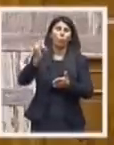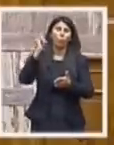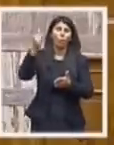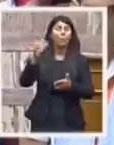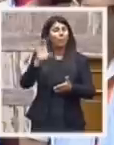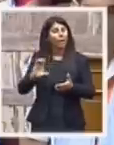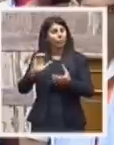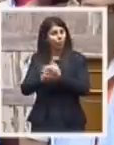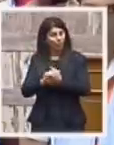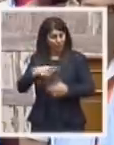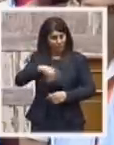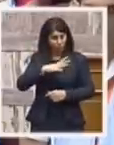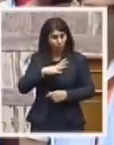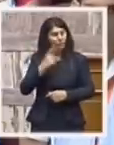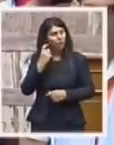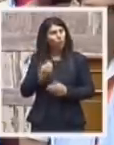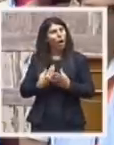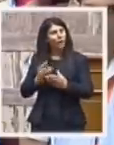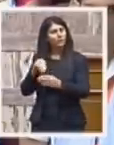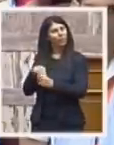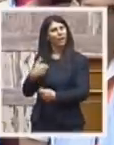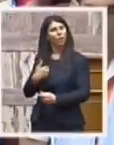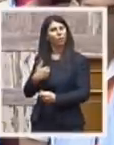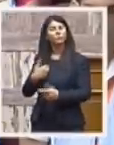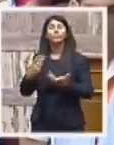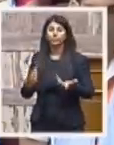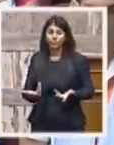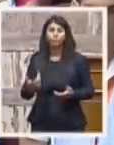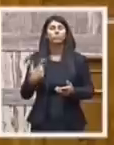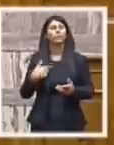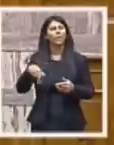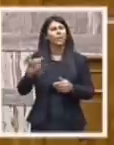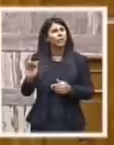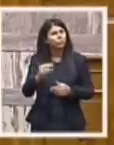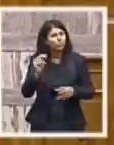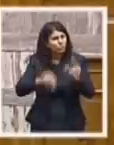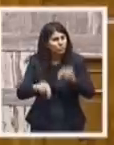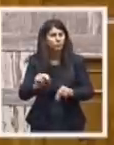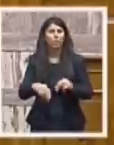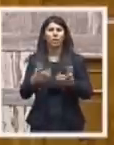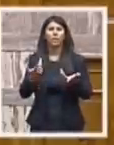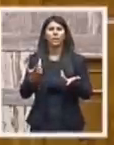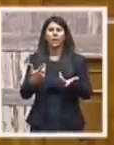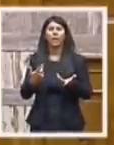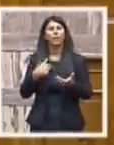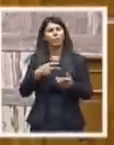συμμετέχει ενεργά στο πολιτικό γίγνεσθε. Το δημοψήφισμα, η λαϊκή νομοθετική πρωτοβουλία και η λαϊκή